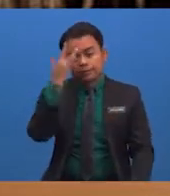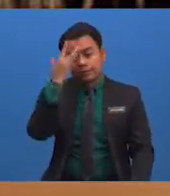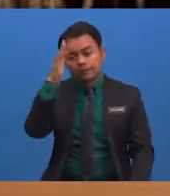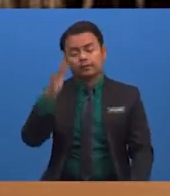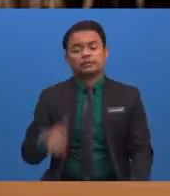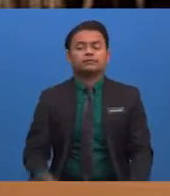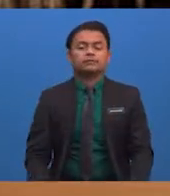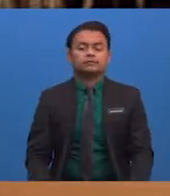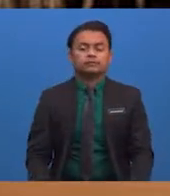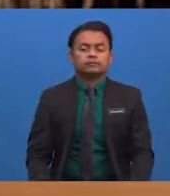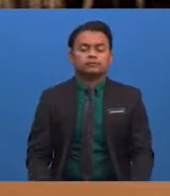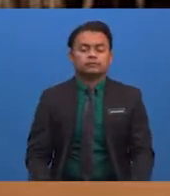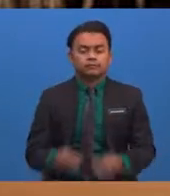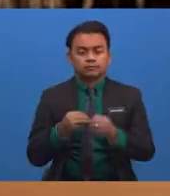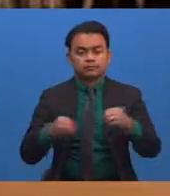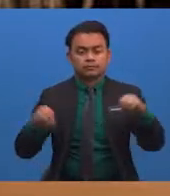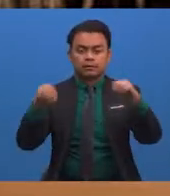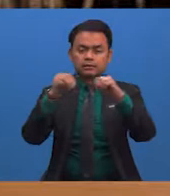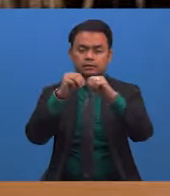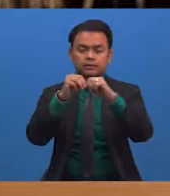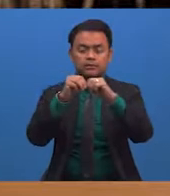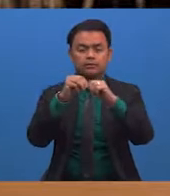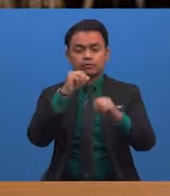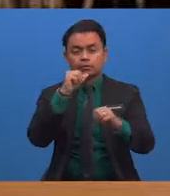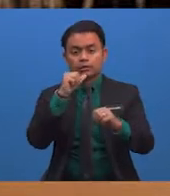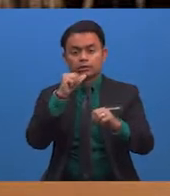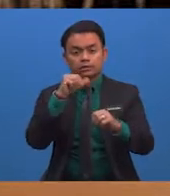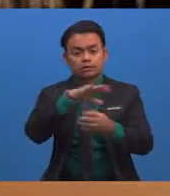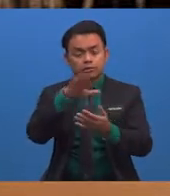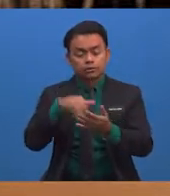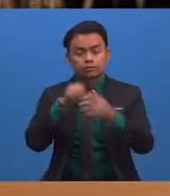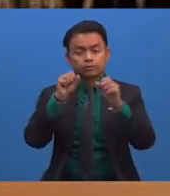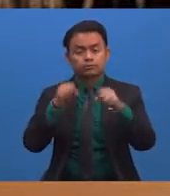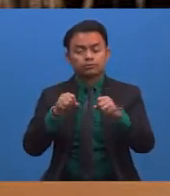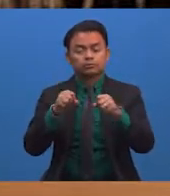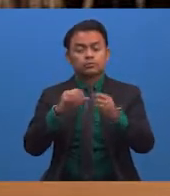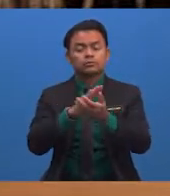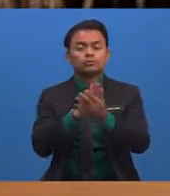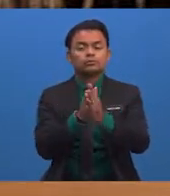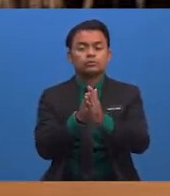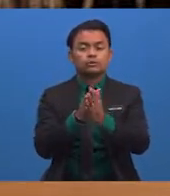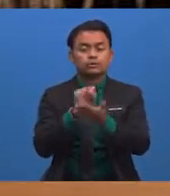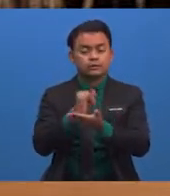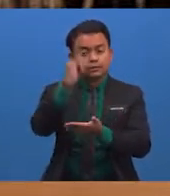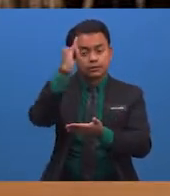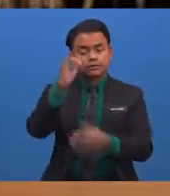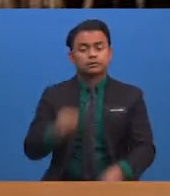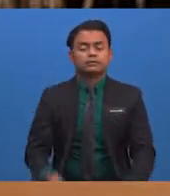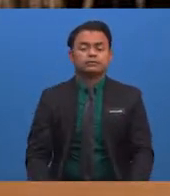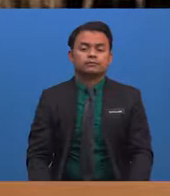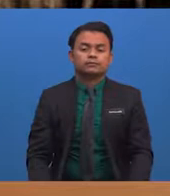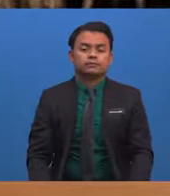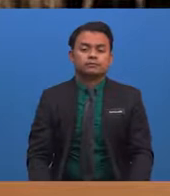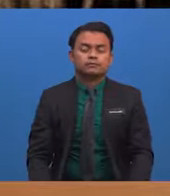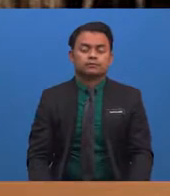tertentu sahaja diiktiraf sebagai institusi pengajian tinggi. Antara masjid yang dijadikan tempat